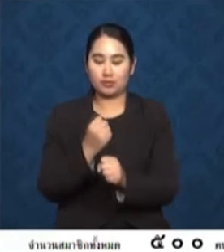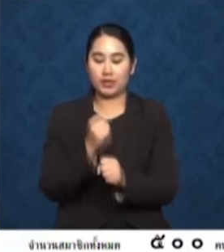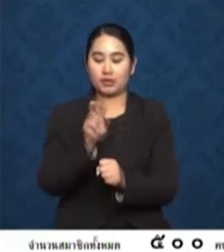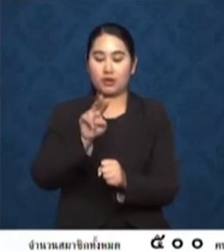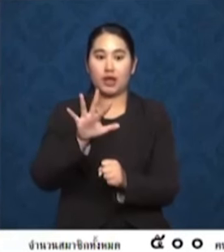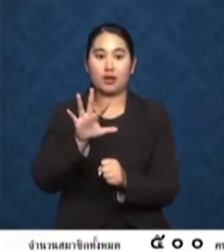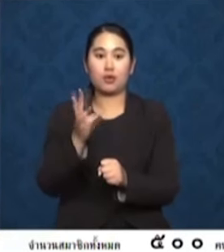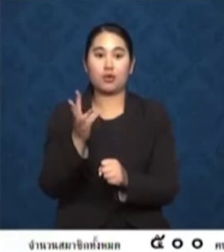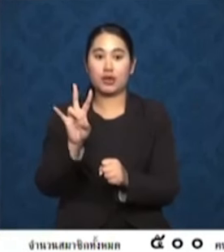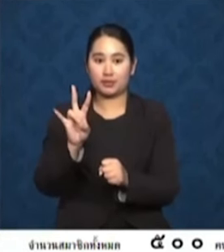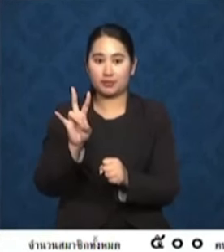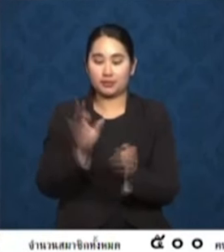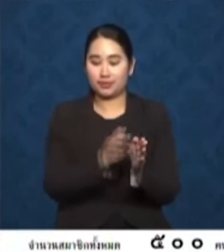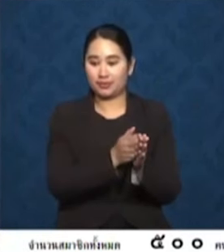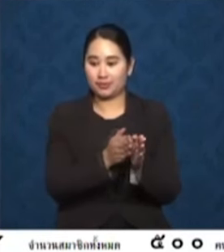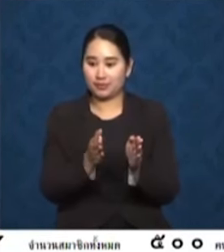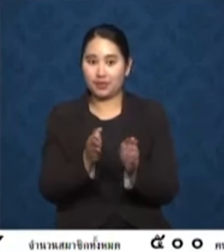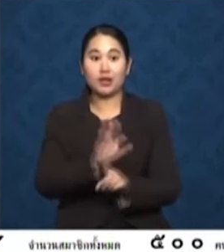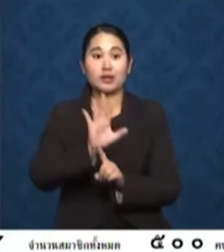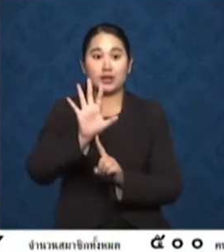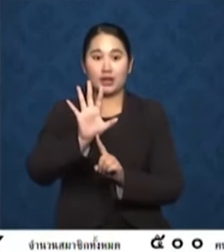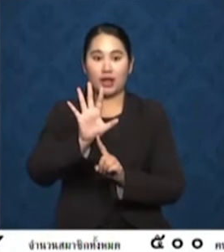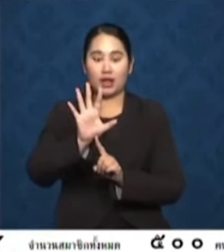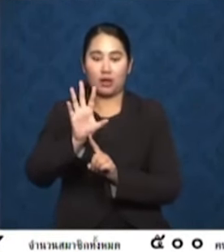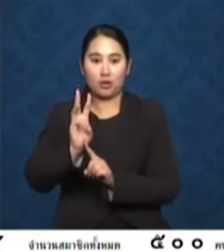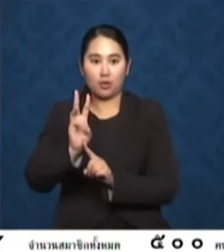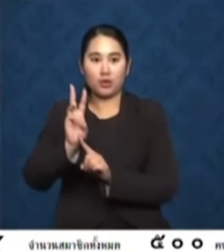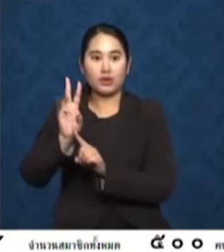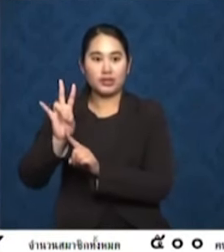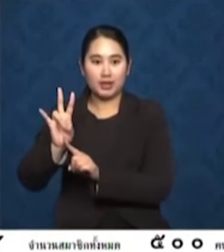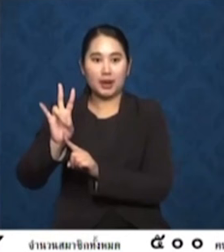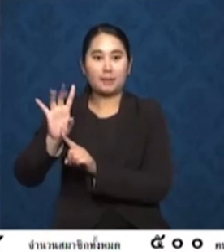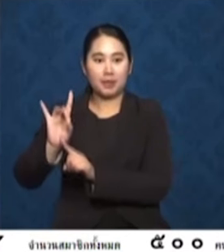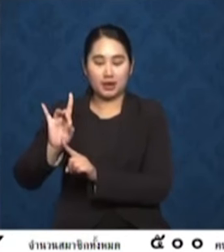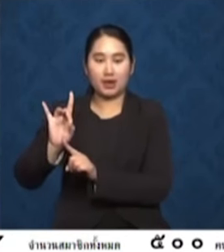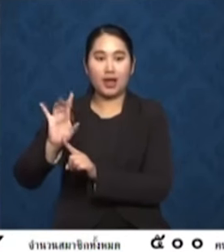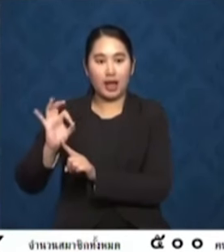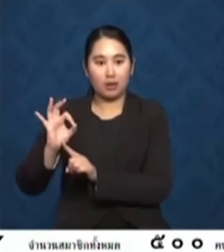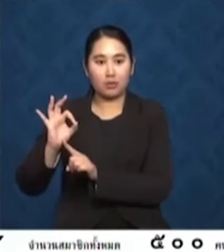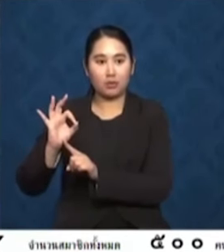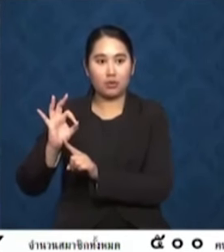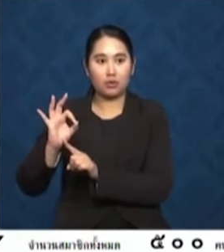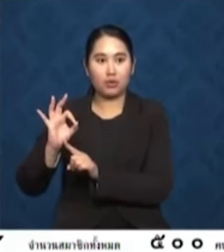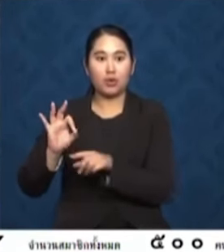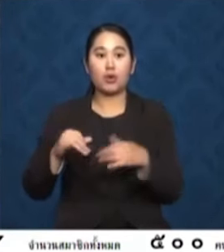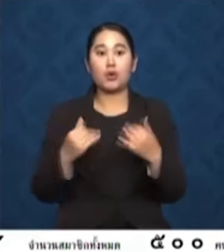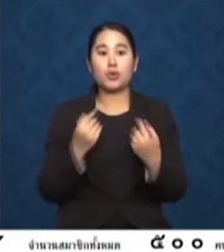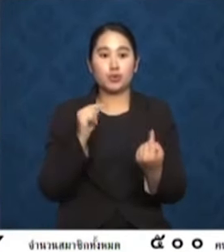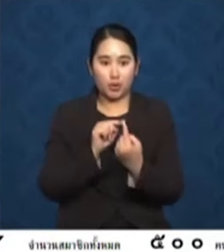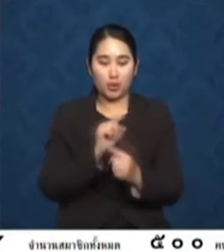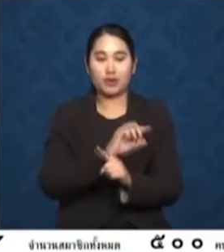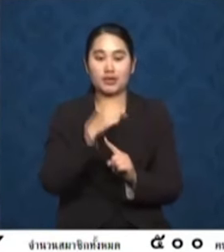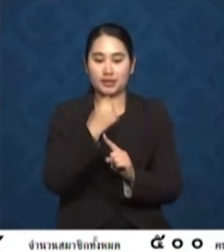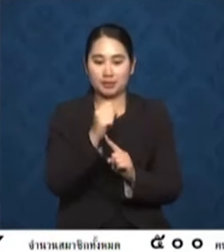2567ถัดมาวันที่ 5 6 7 8 9จนกระทั่งวันที่ 10